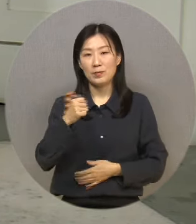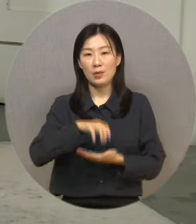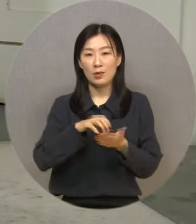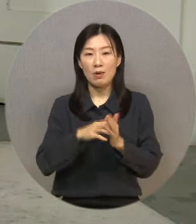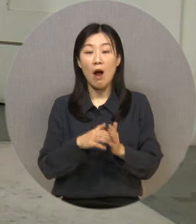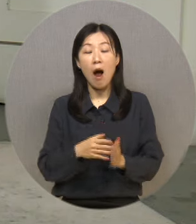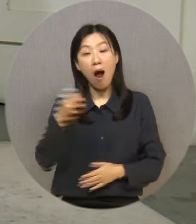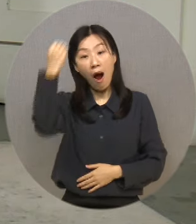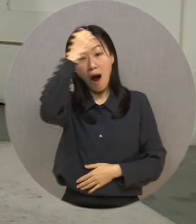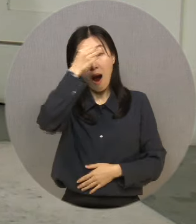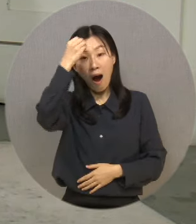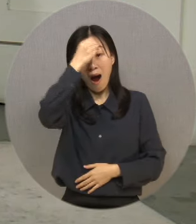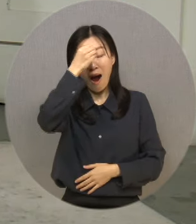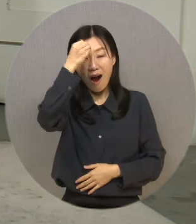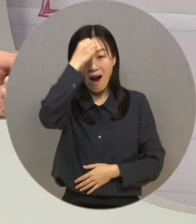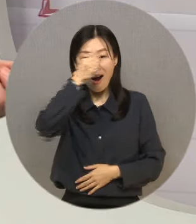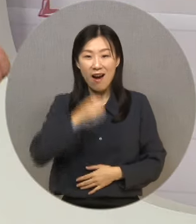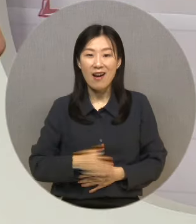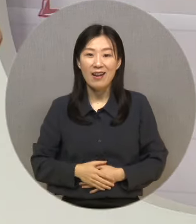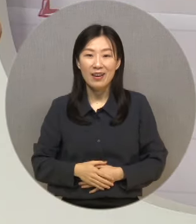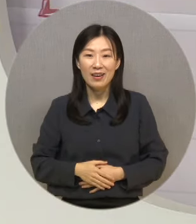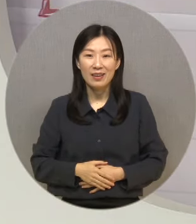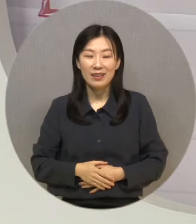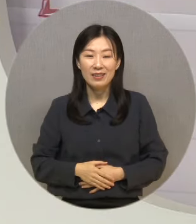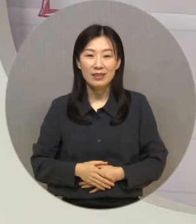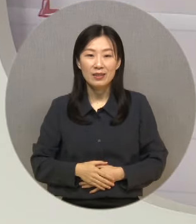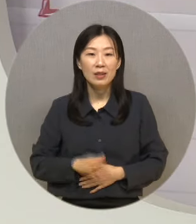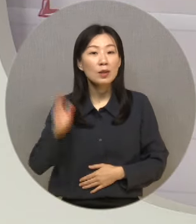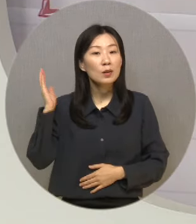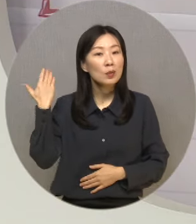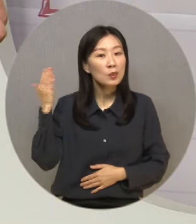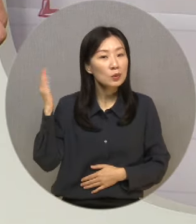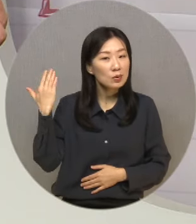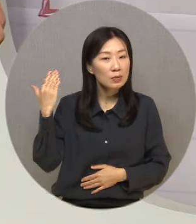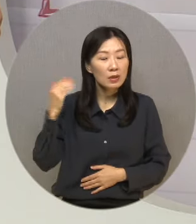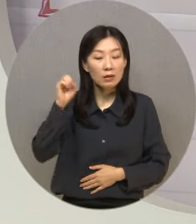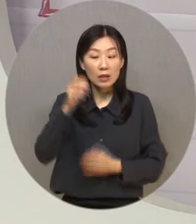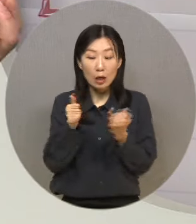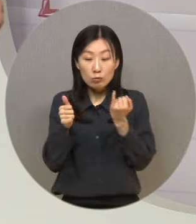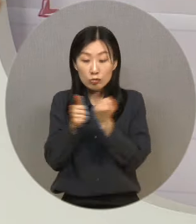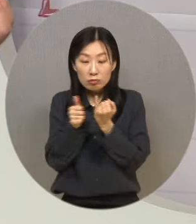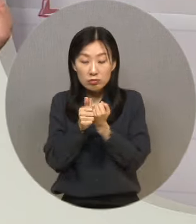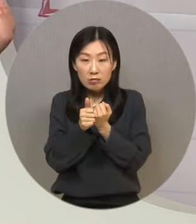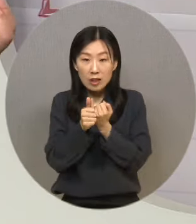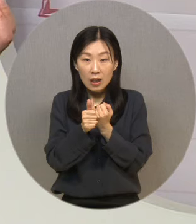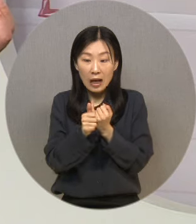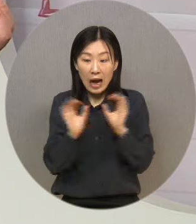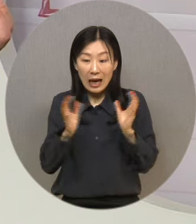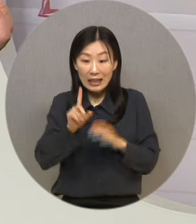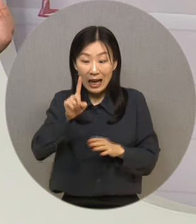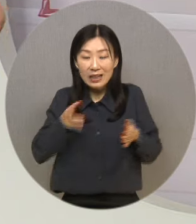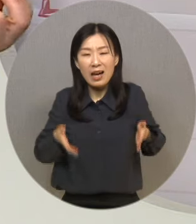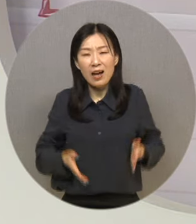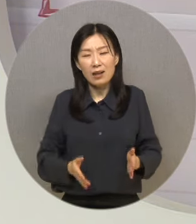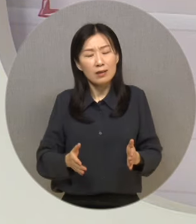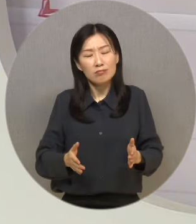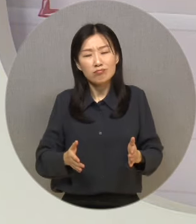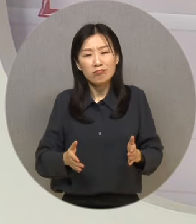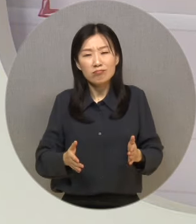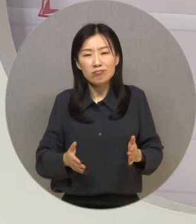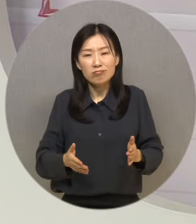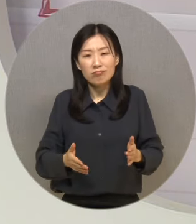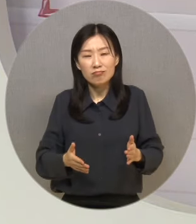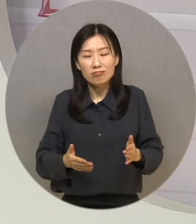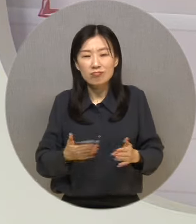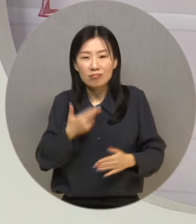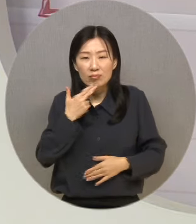엄청납니다, 엄청나. 예, 예, 아유, 예, 예. 요즘에는 네. 그냥 뭐 저 부부가 하나 낳기도 어렵잖아요, 막. 이러니까는 예, 예.